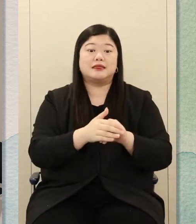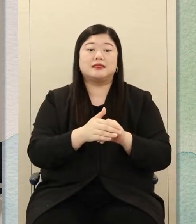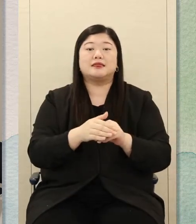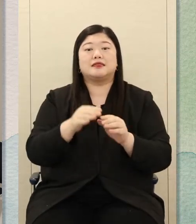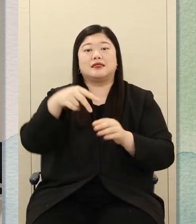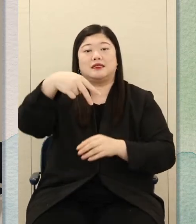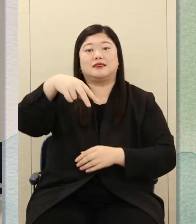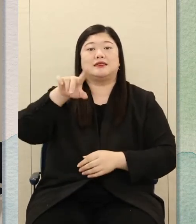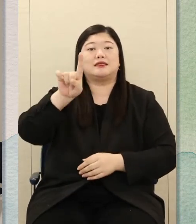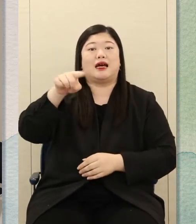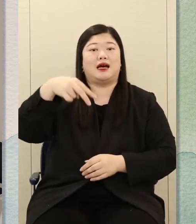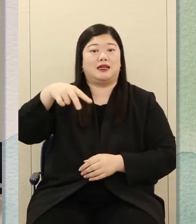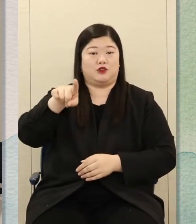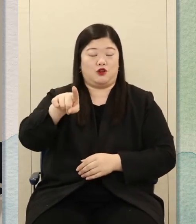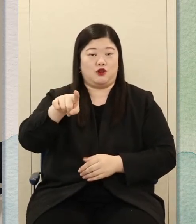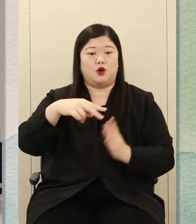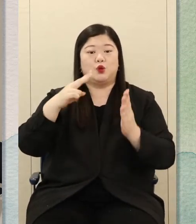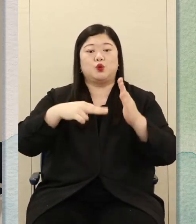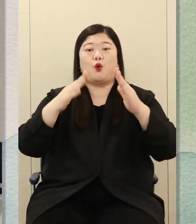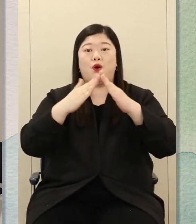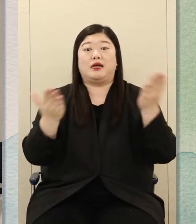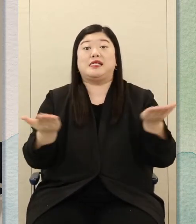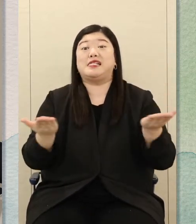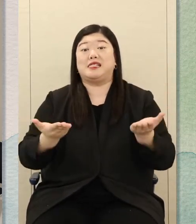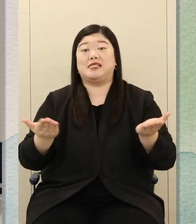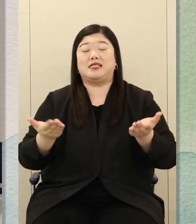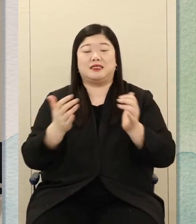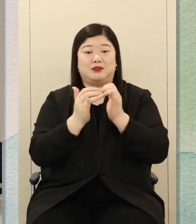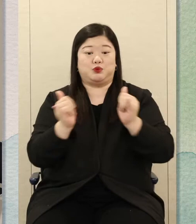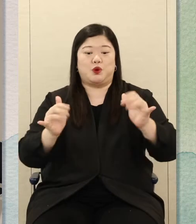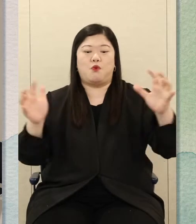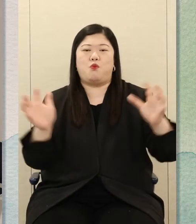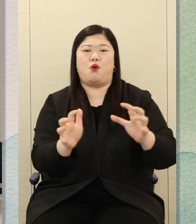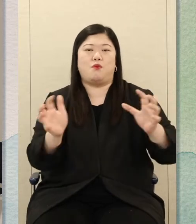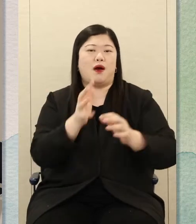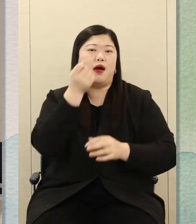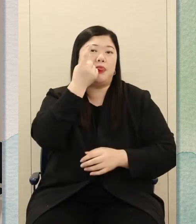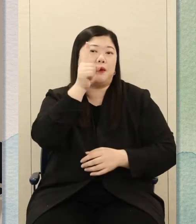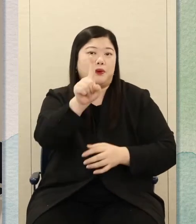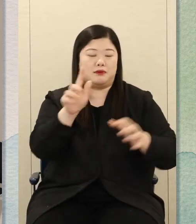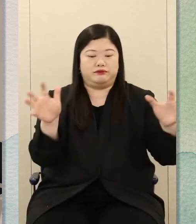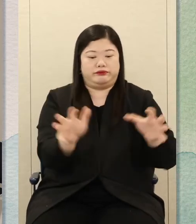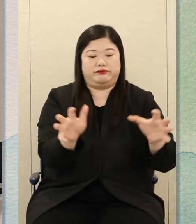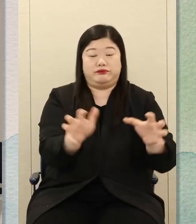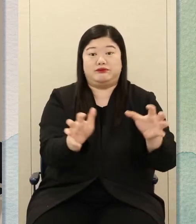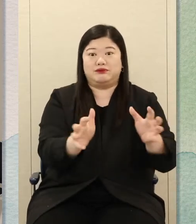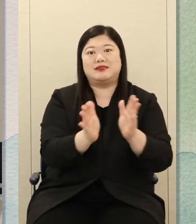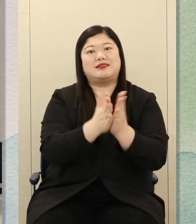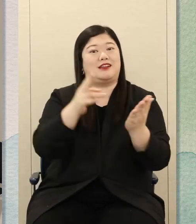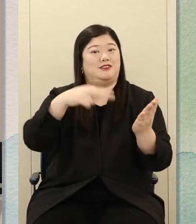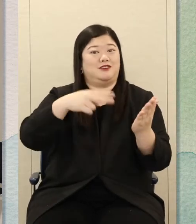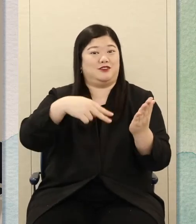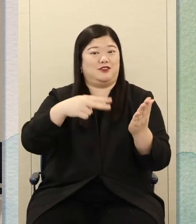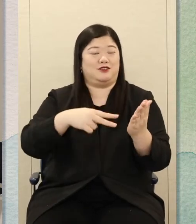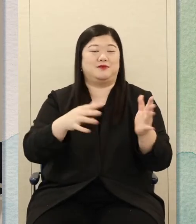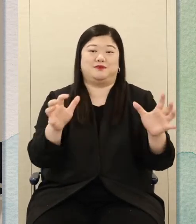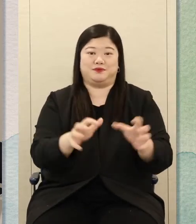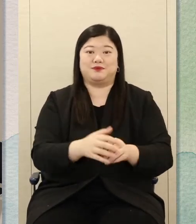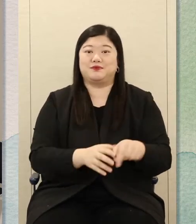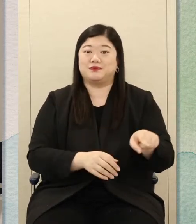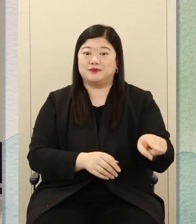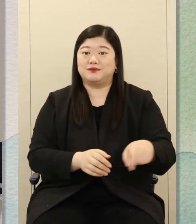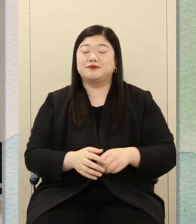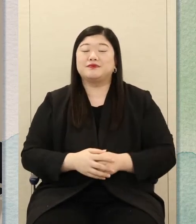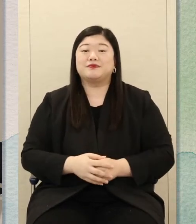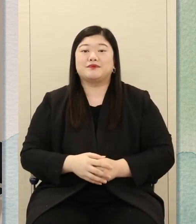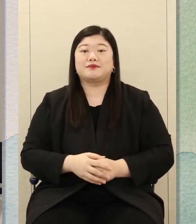모임 선생님들이에요. 그래서 한 달에 한 번씩 사서 분들이 따로 모여서 책을 읽는데 저희가 맨날 얘기하는